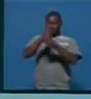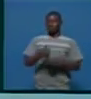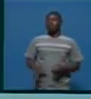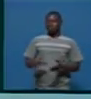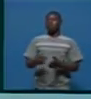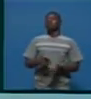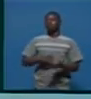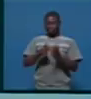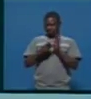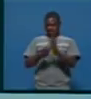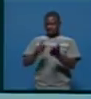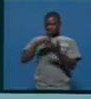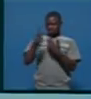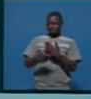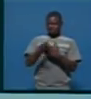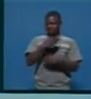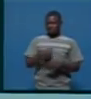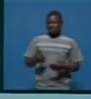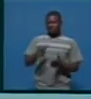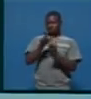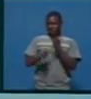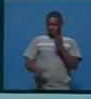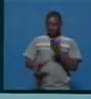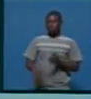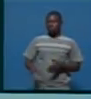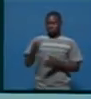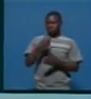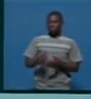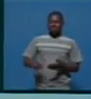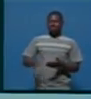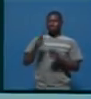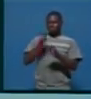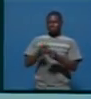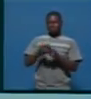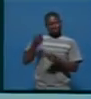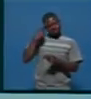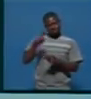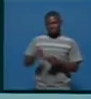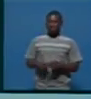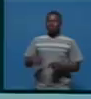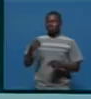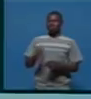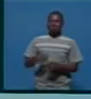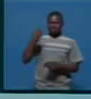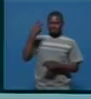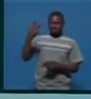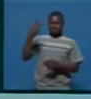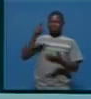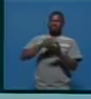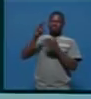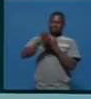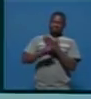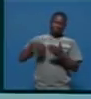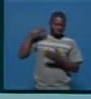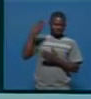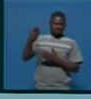dévoile la liste des nominés pour les FAMA 2018 à la presse. Le rendez-vous, c'est pour le 3 mars prochain et les organisateurs